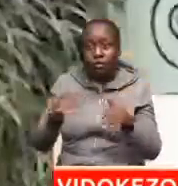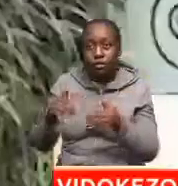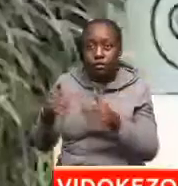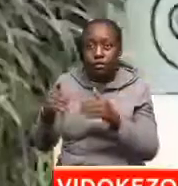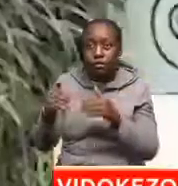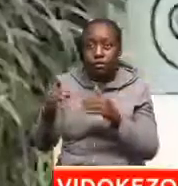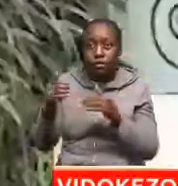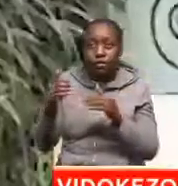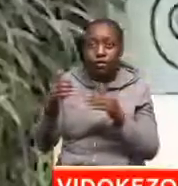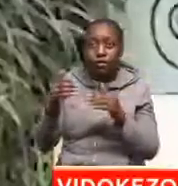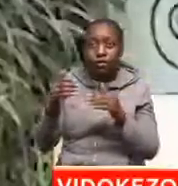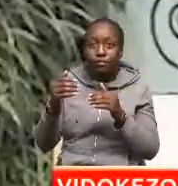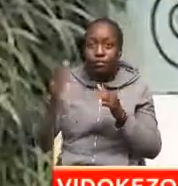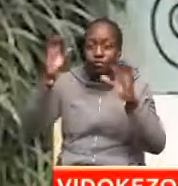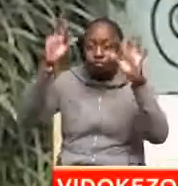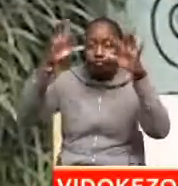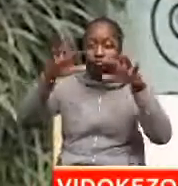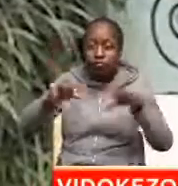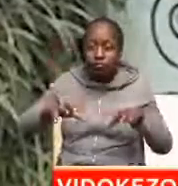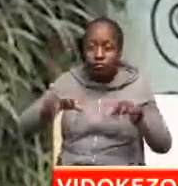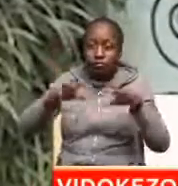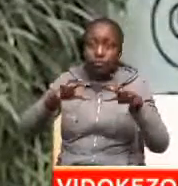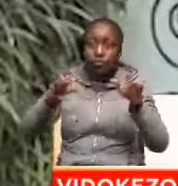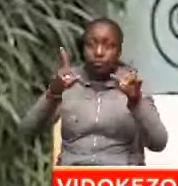mvua. Kama Wakenya wazalendo,